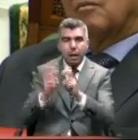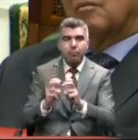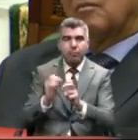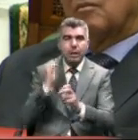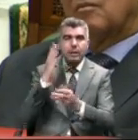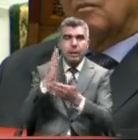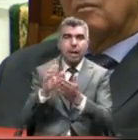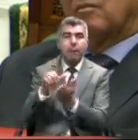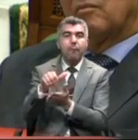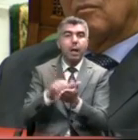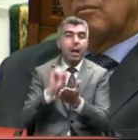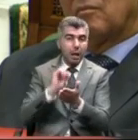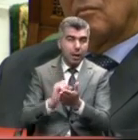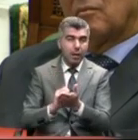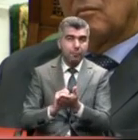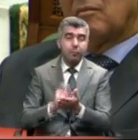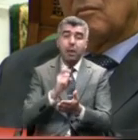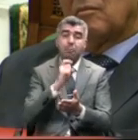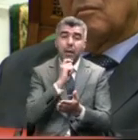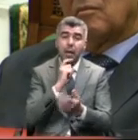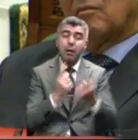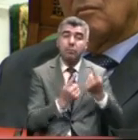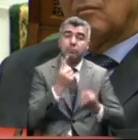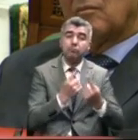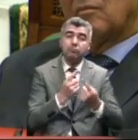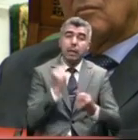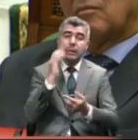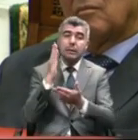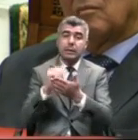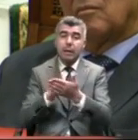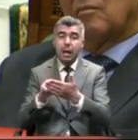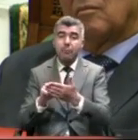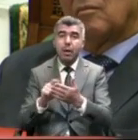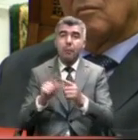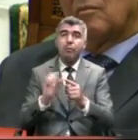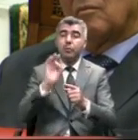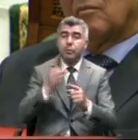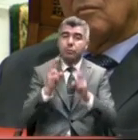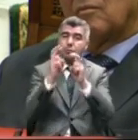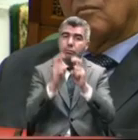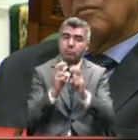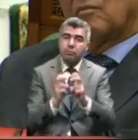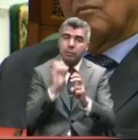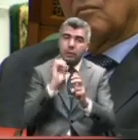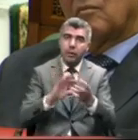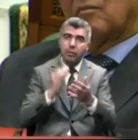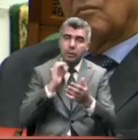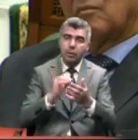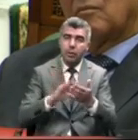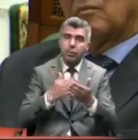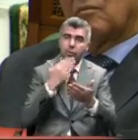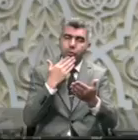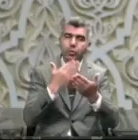الانتاج الفلاحي واش هناك مازال هوامش جبائيه اللي يمكن لنا نستعملها باش نخفضه من الاسعار